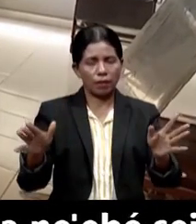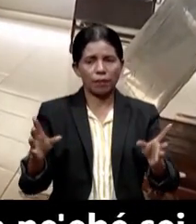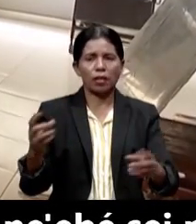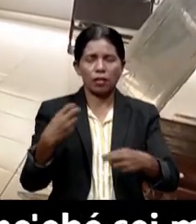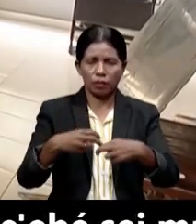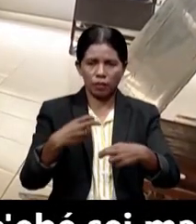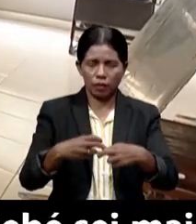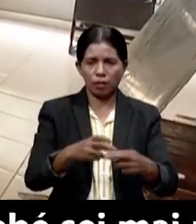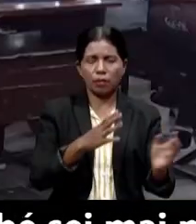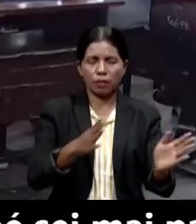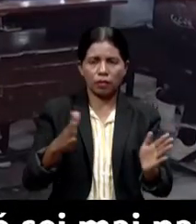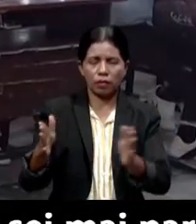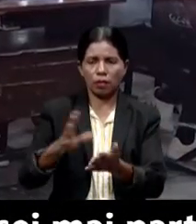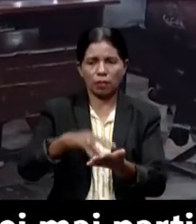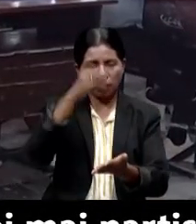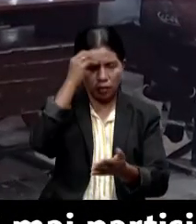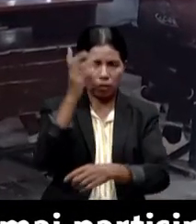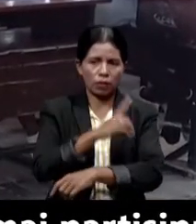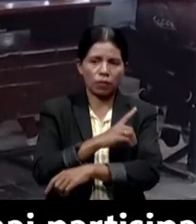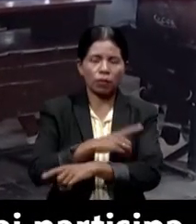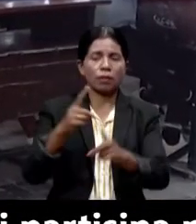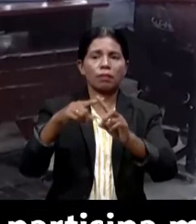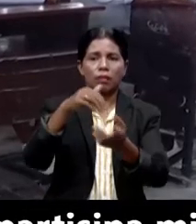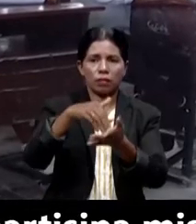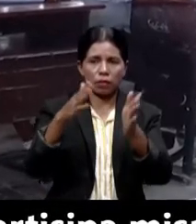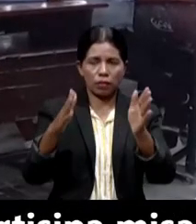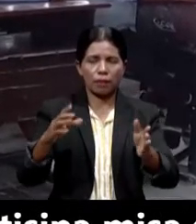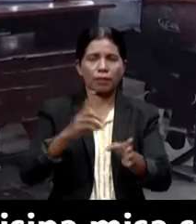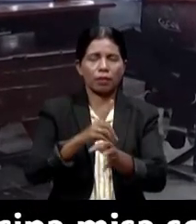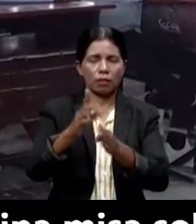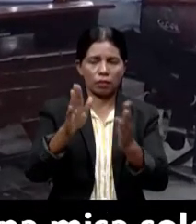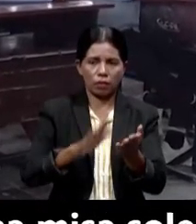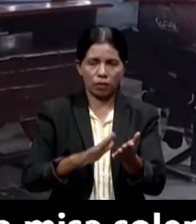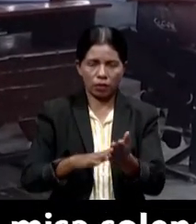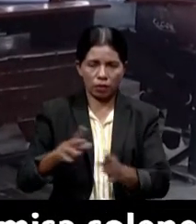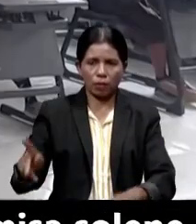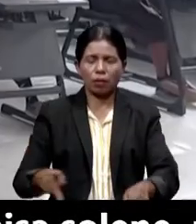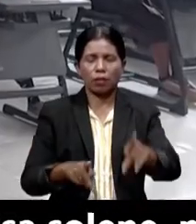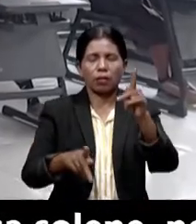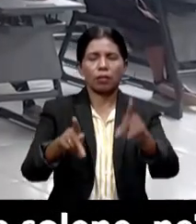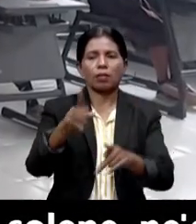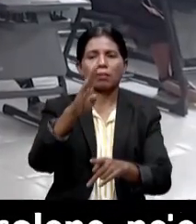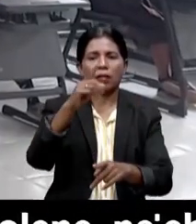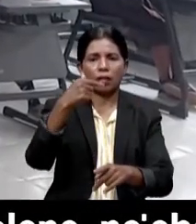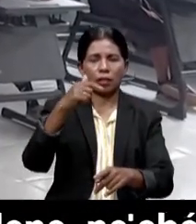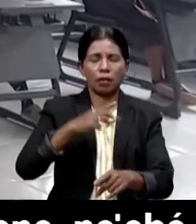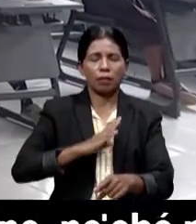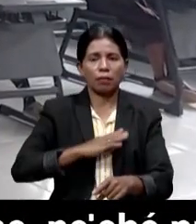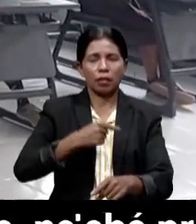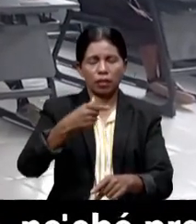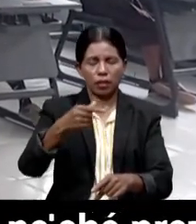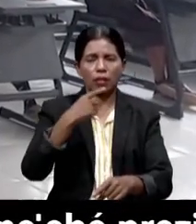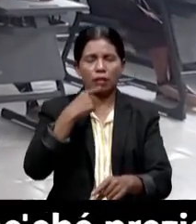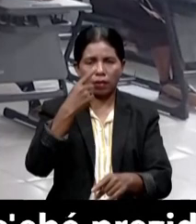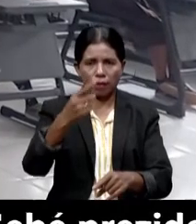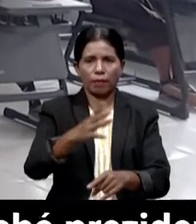dificulta processo aprendizagem lor-loron baluno sira. Diretor Escola Secundária Geral Público Bagia Francisco Aparício Guterres